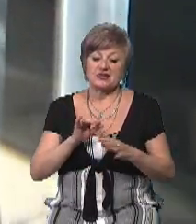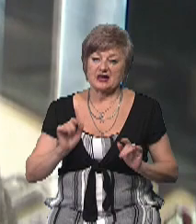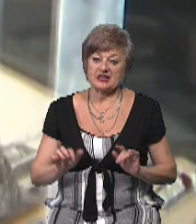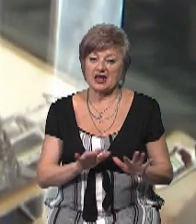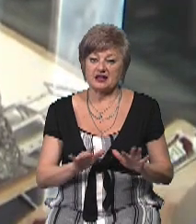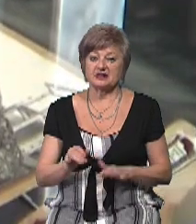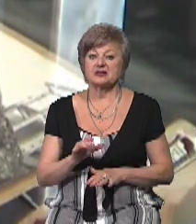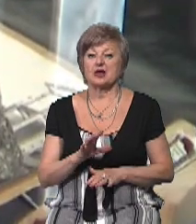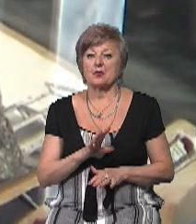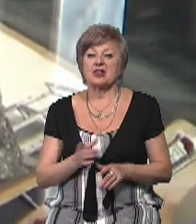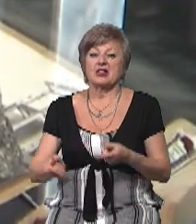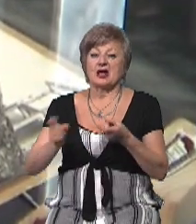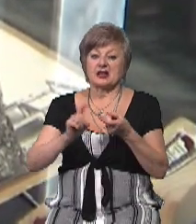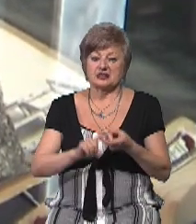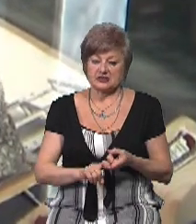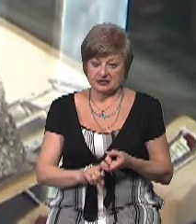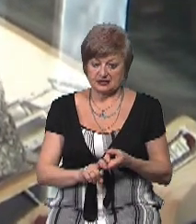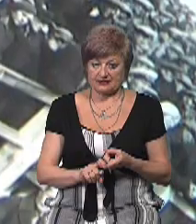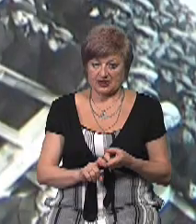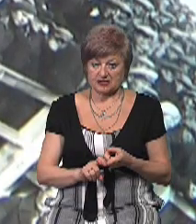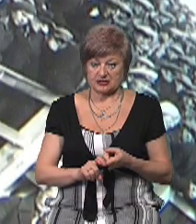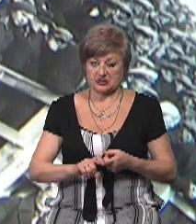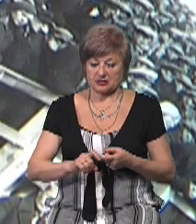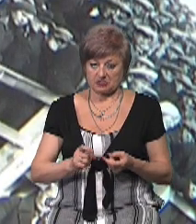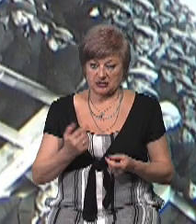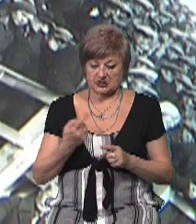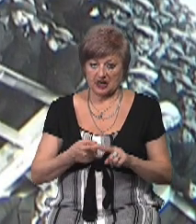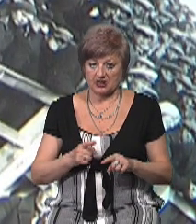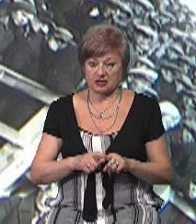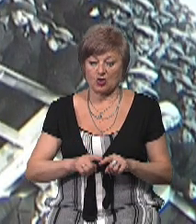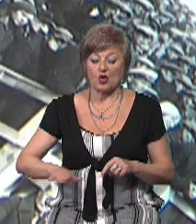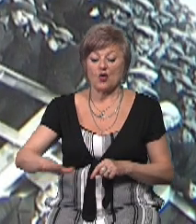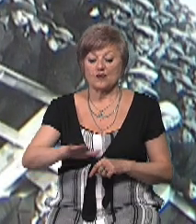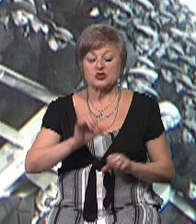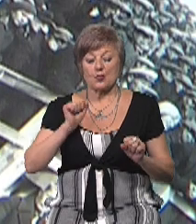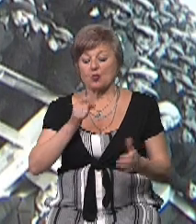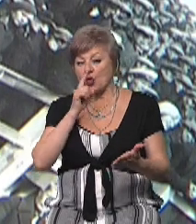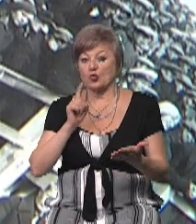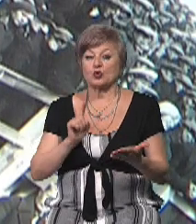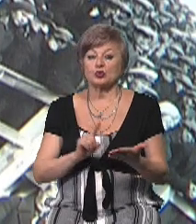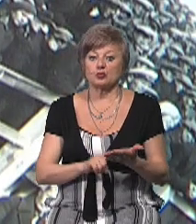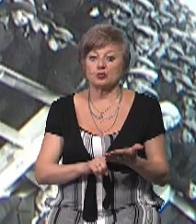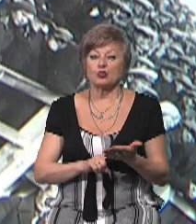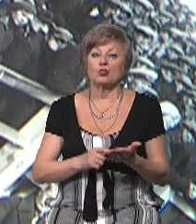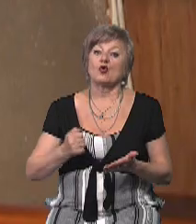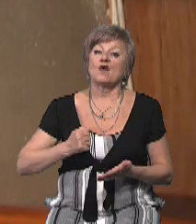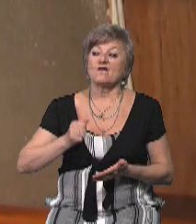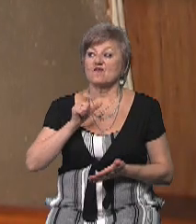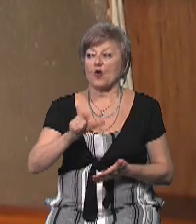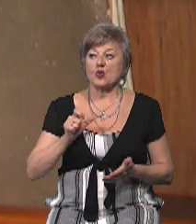яких була пов'язана з плавнями. В зону ураження могли потрапити воїни,